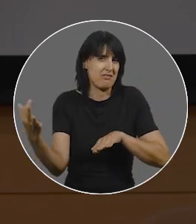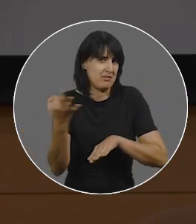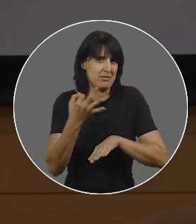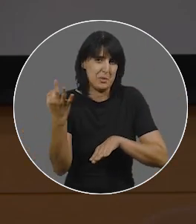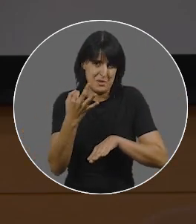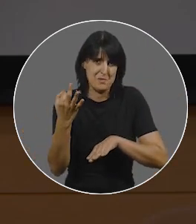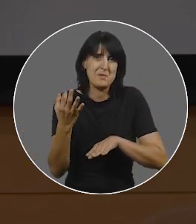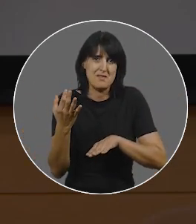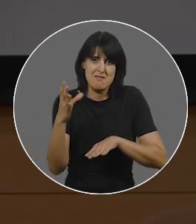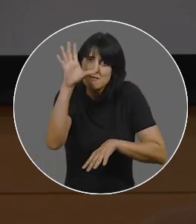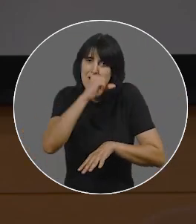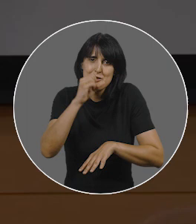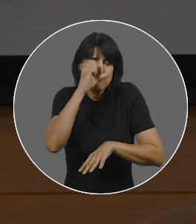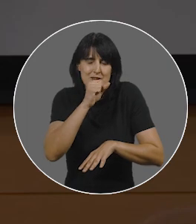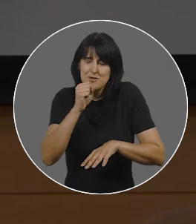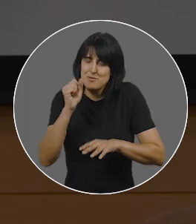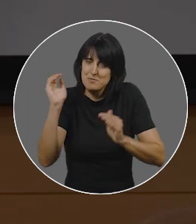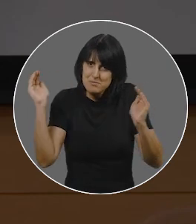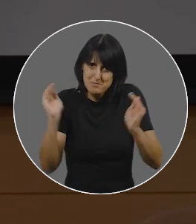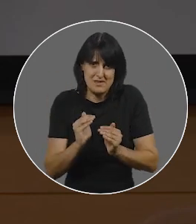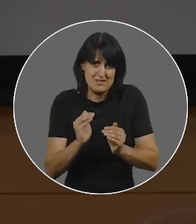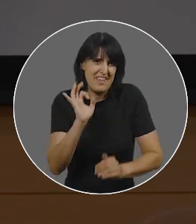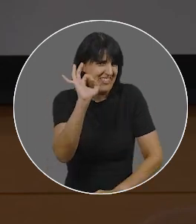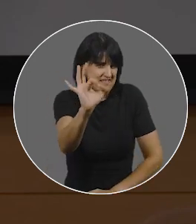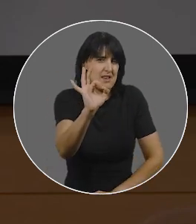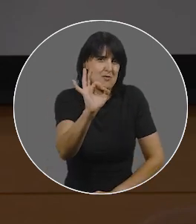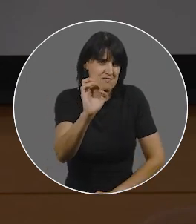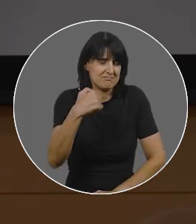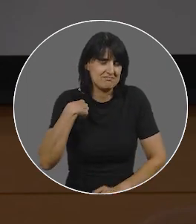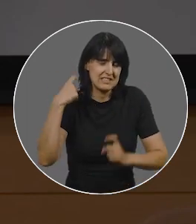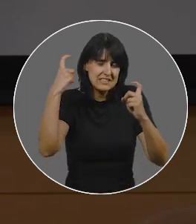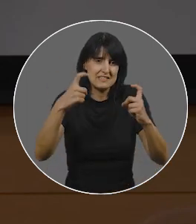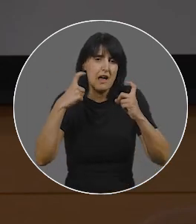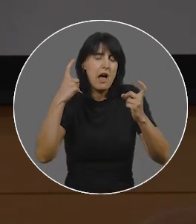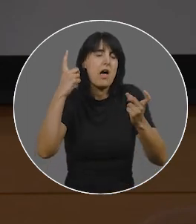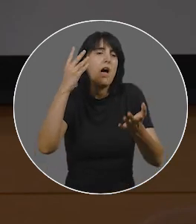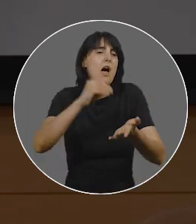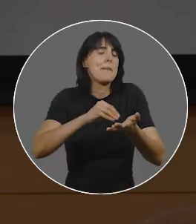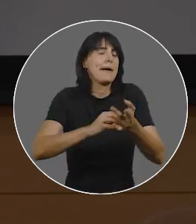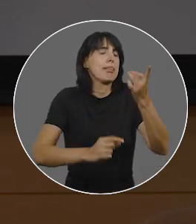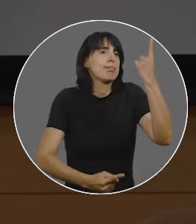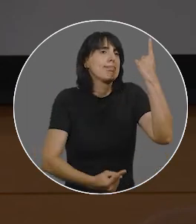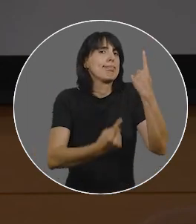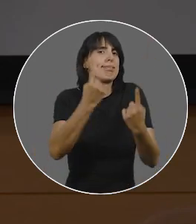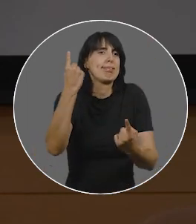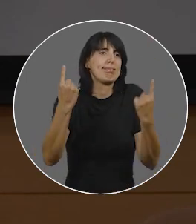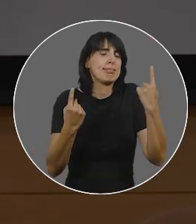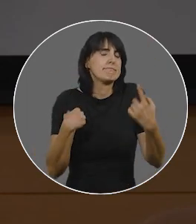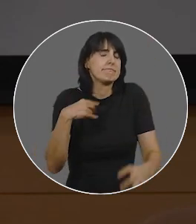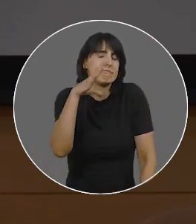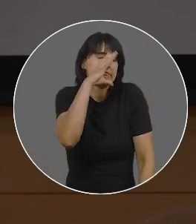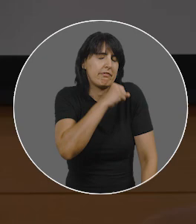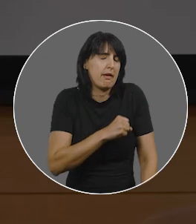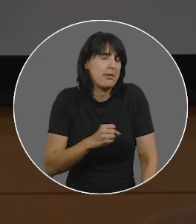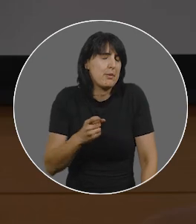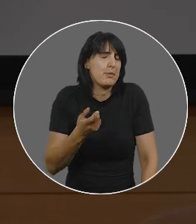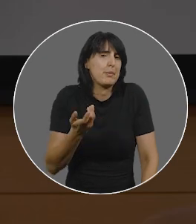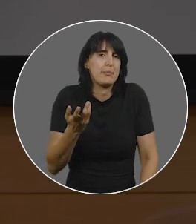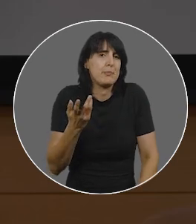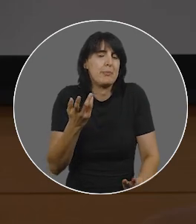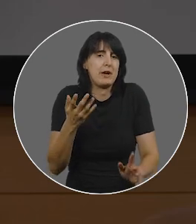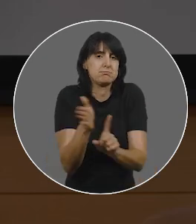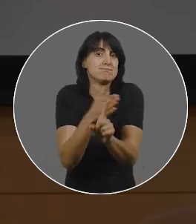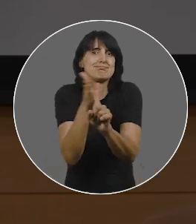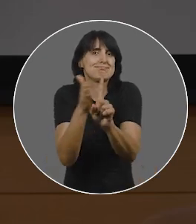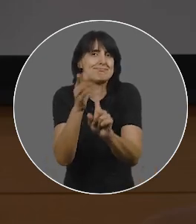que passin cada cop menys i que passin 0 vegades. O sigui, alguna vegada, si encara ha faltat una mica, però